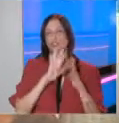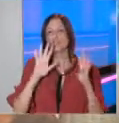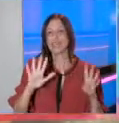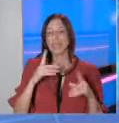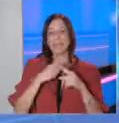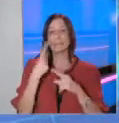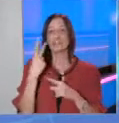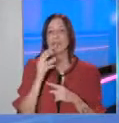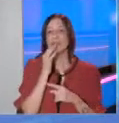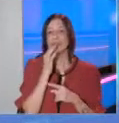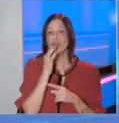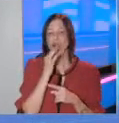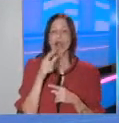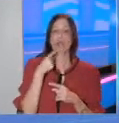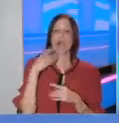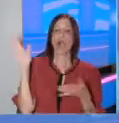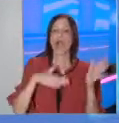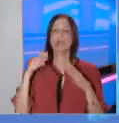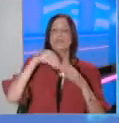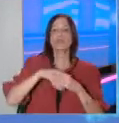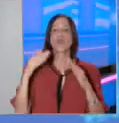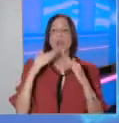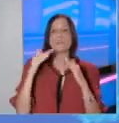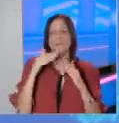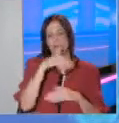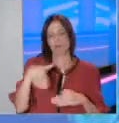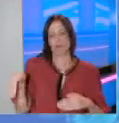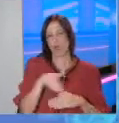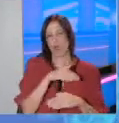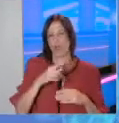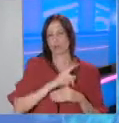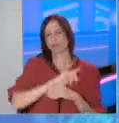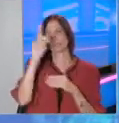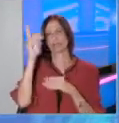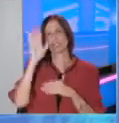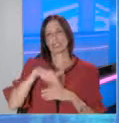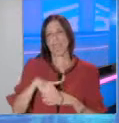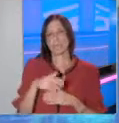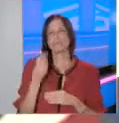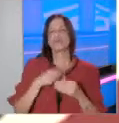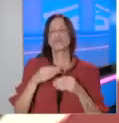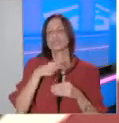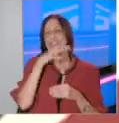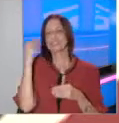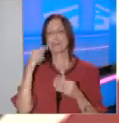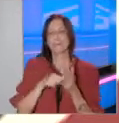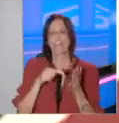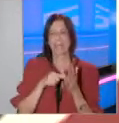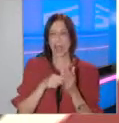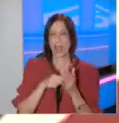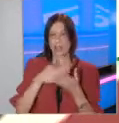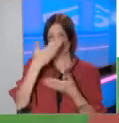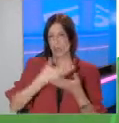לפי הדוח, פי שניים בני נוער העידו על אלימות בבית וברחוב, וזינוק חל גם בקרב המשתמשים בסמים בעקבות הדוח